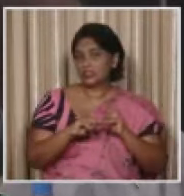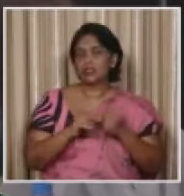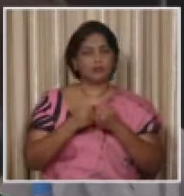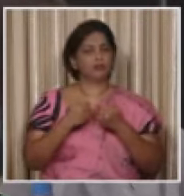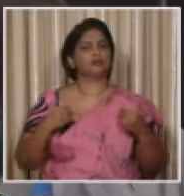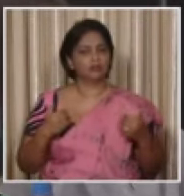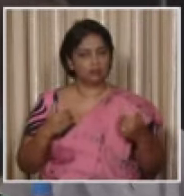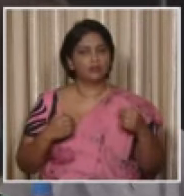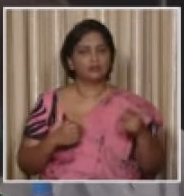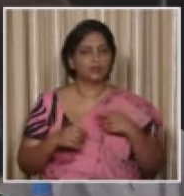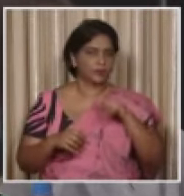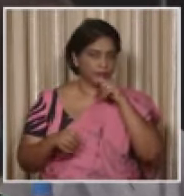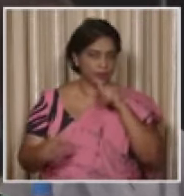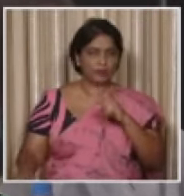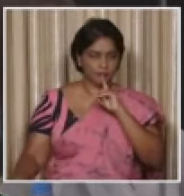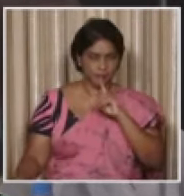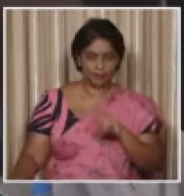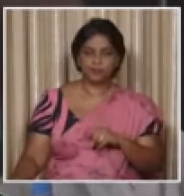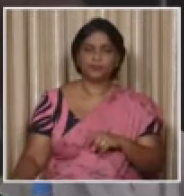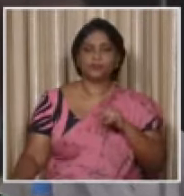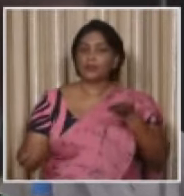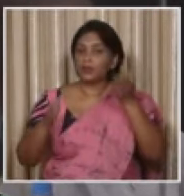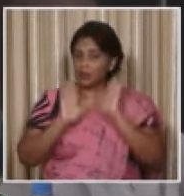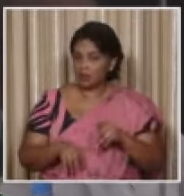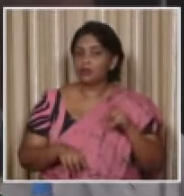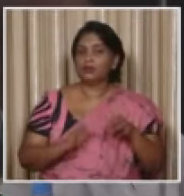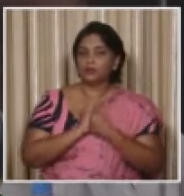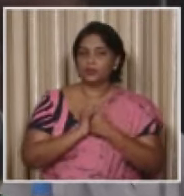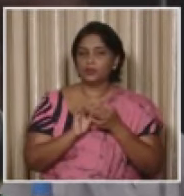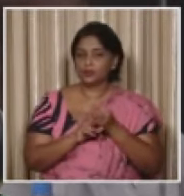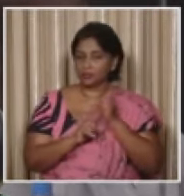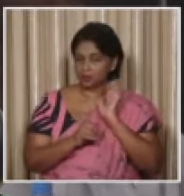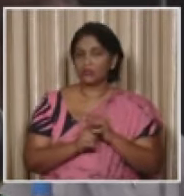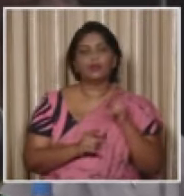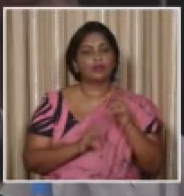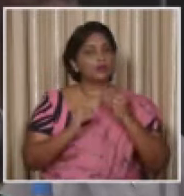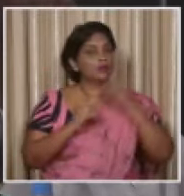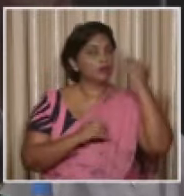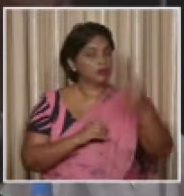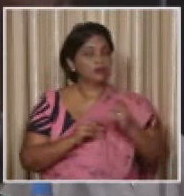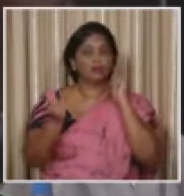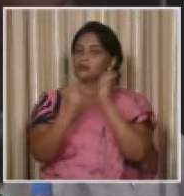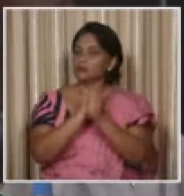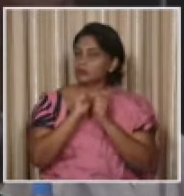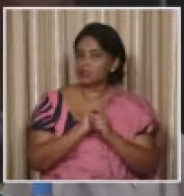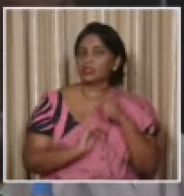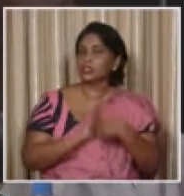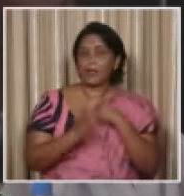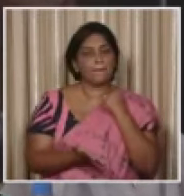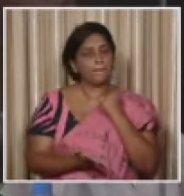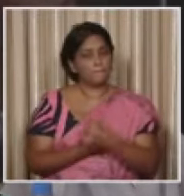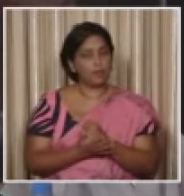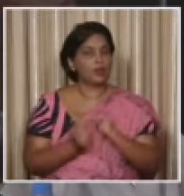යුතු බවට දැඩි ලෙස නිර්දේශ කෙරේ. අවසාන වශයෙන් ගරු සභාපතිතුමනි, අනාගත සංශෝධනවලදී ශ්‍රී ලංකා මහ